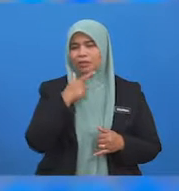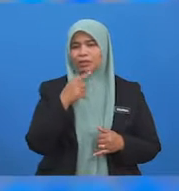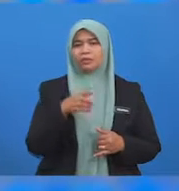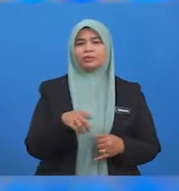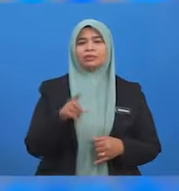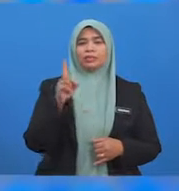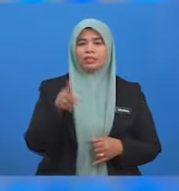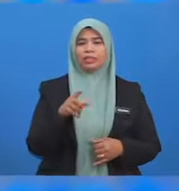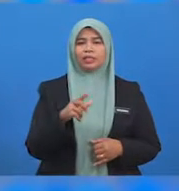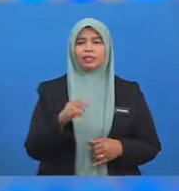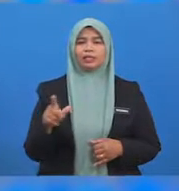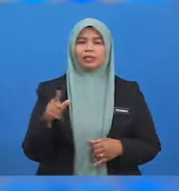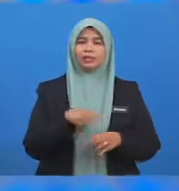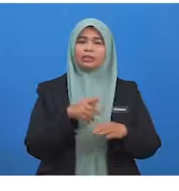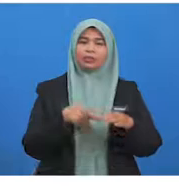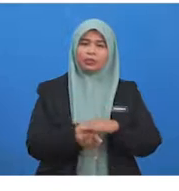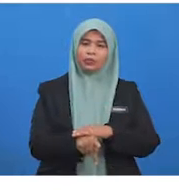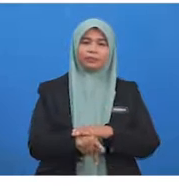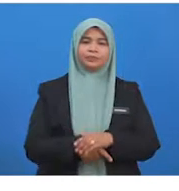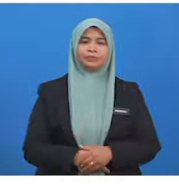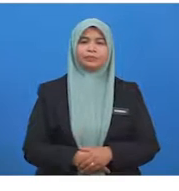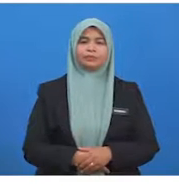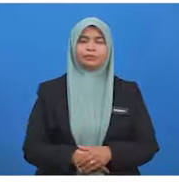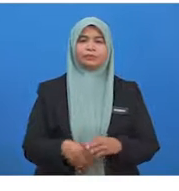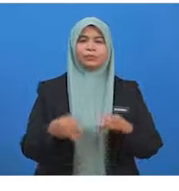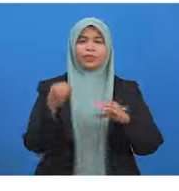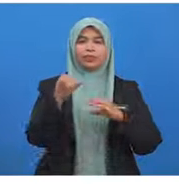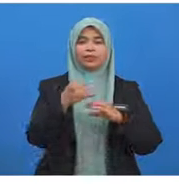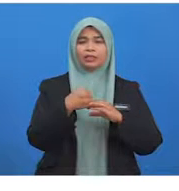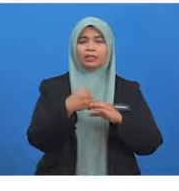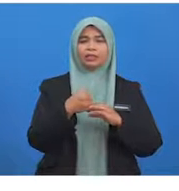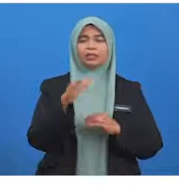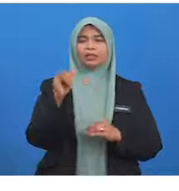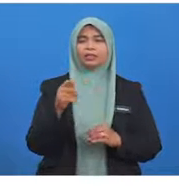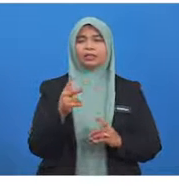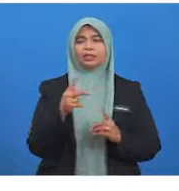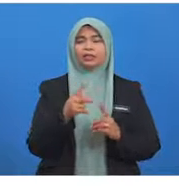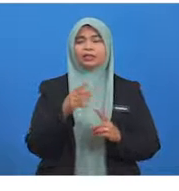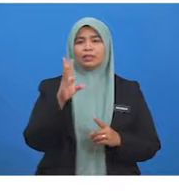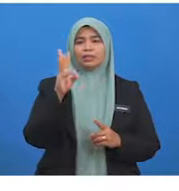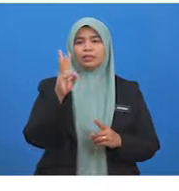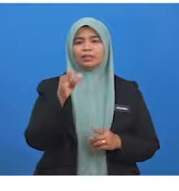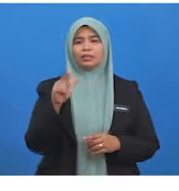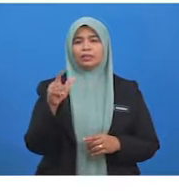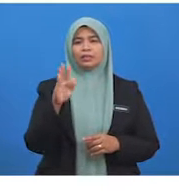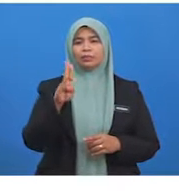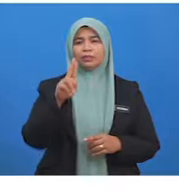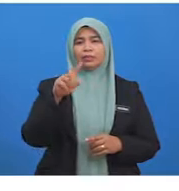hudud yang keenam ialah bughah, iaitu pemberontak. Bughah